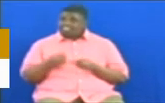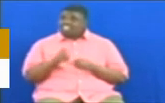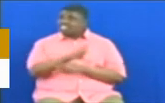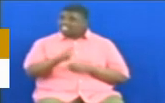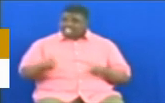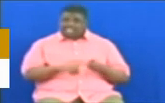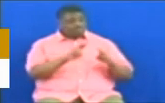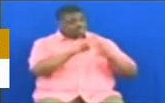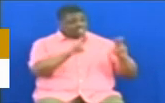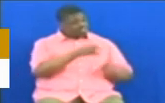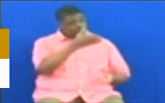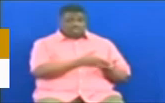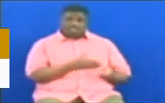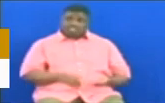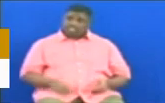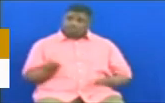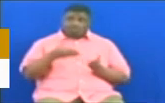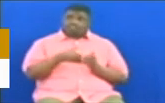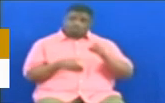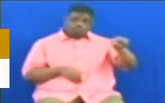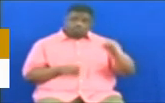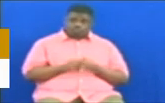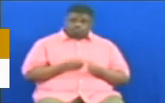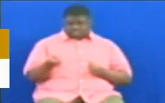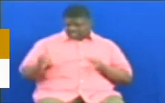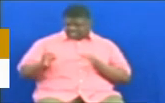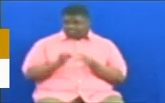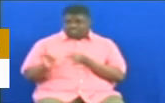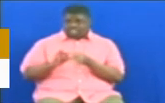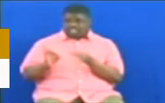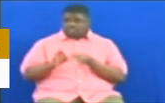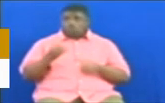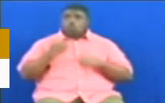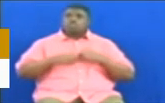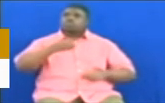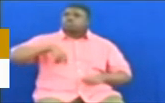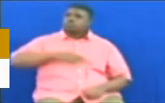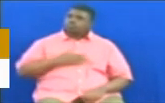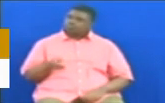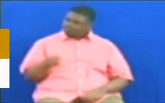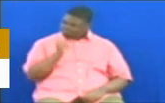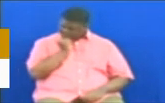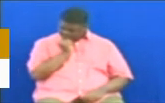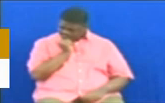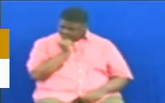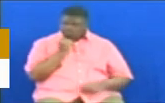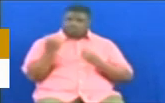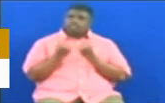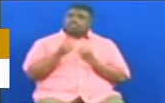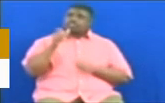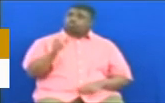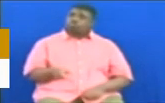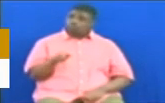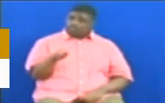viwili, lakini hatujafika huko bado, lakini kuna relate na hiki ndio wasiwasi wetu tunapokuja kwamba tunatengeneza mtu hapa